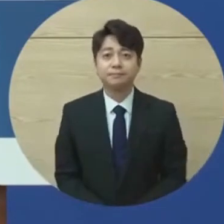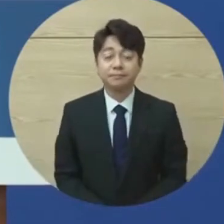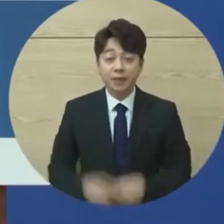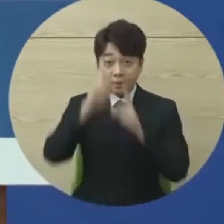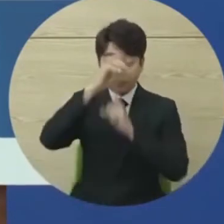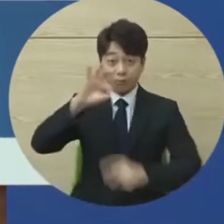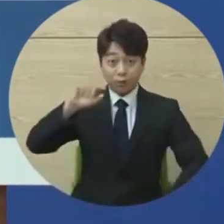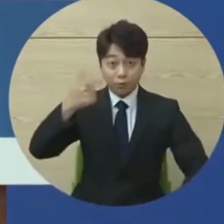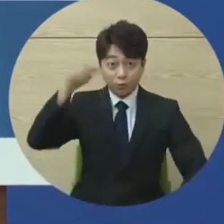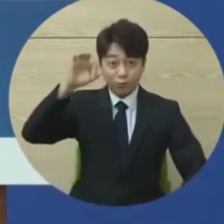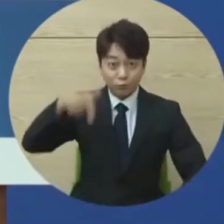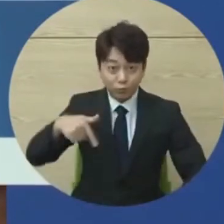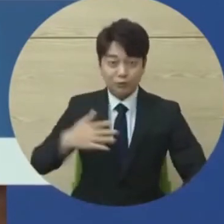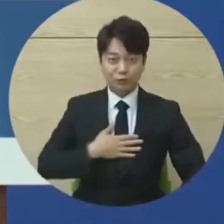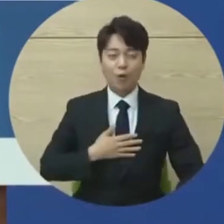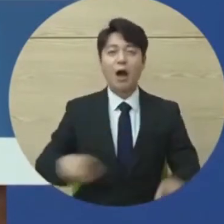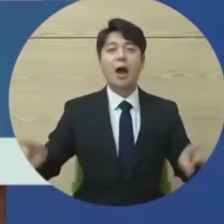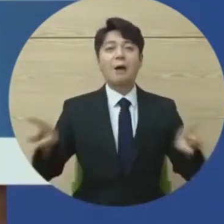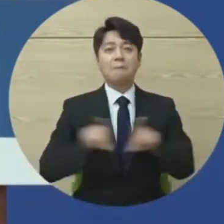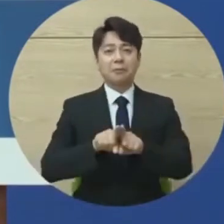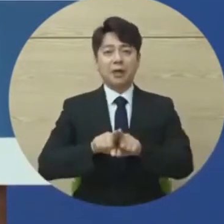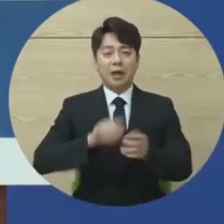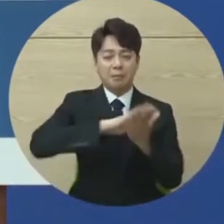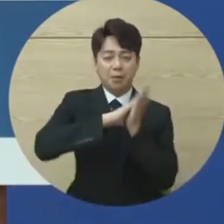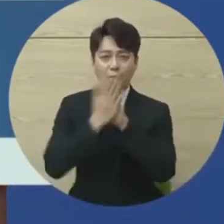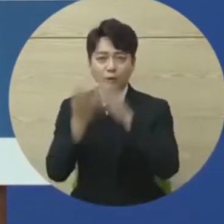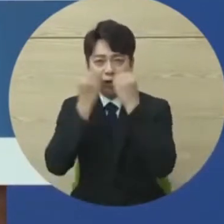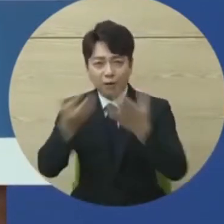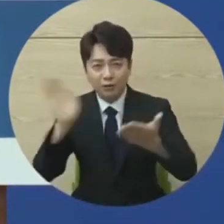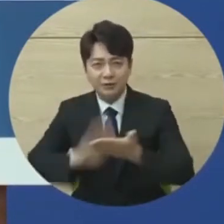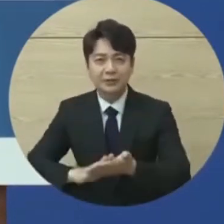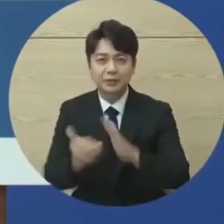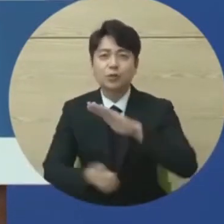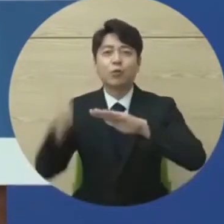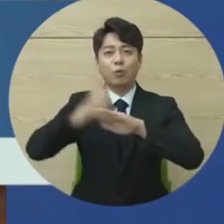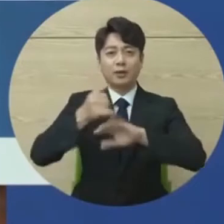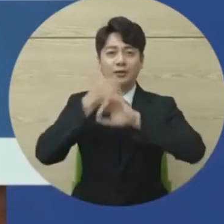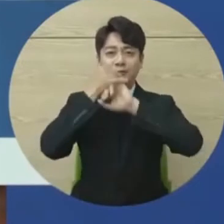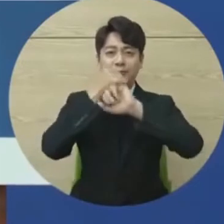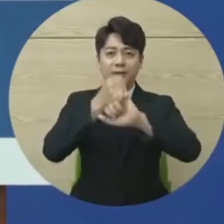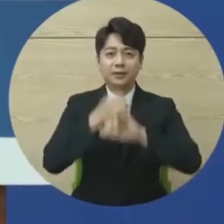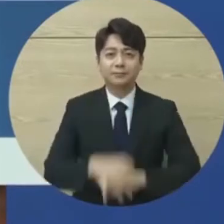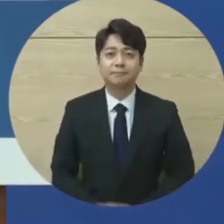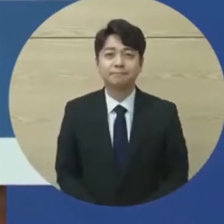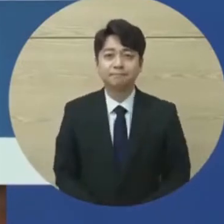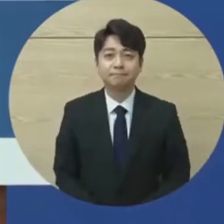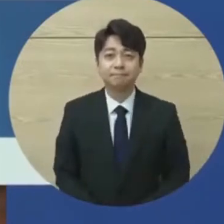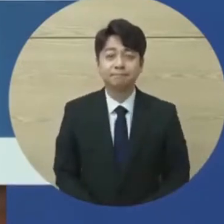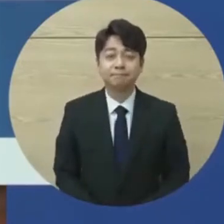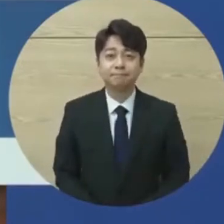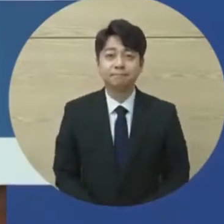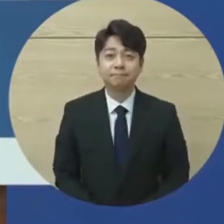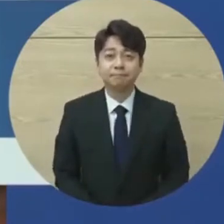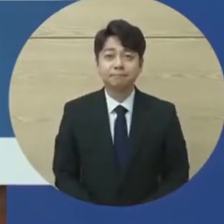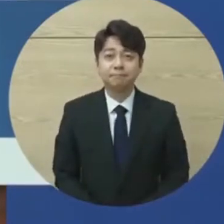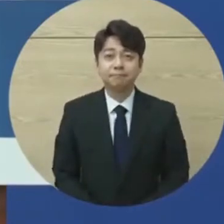함께 변화와 혁신의 선봉에 서겠습니다. 이원욱은 저평가 우량자라고 얘기들